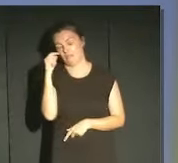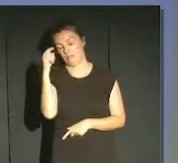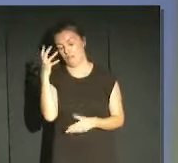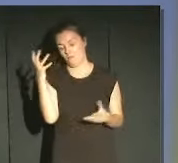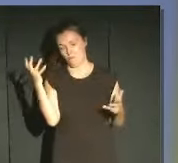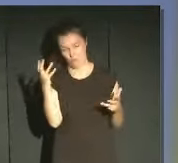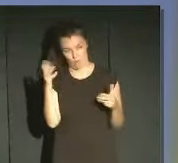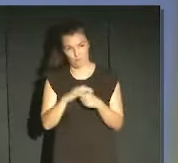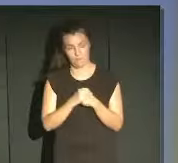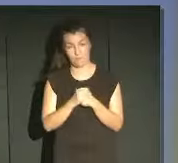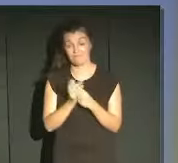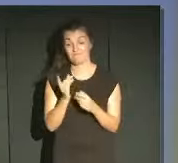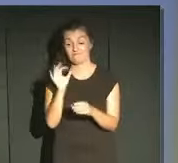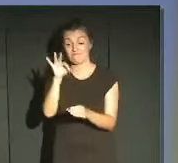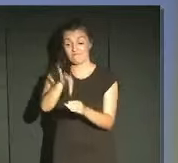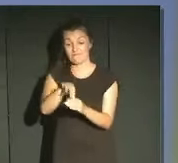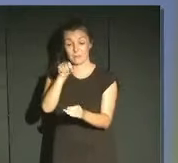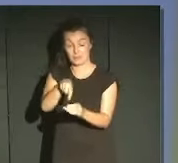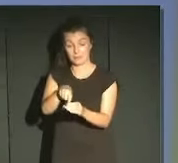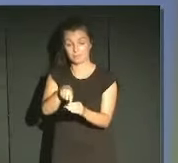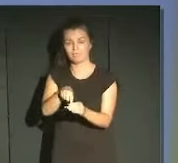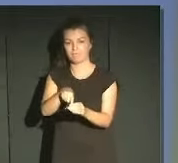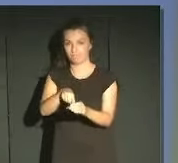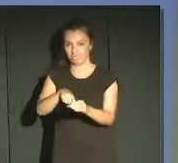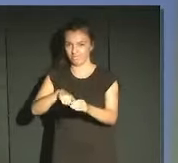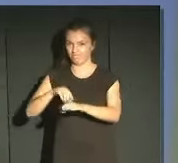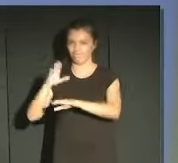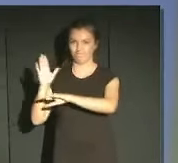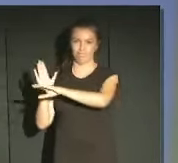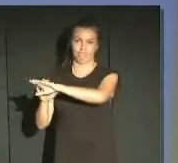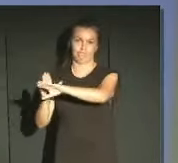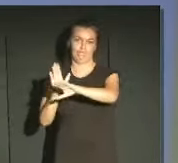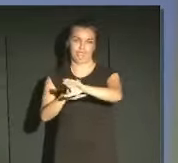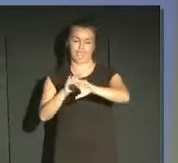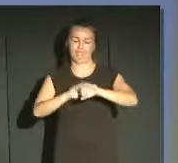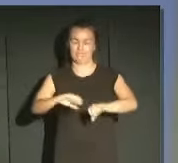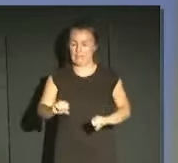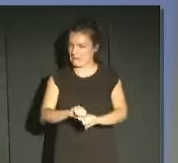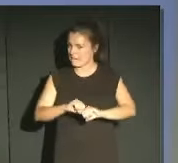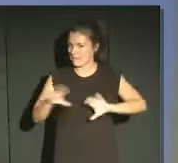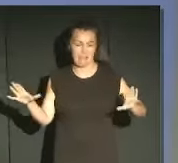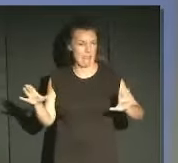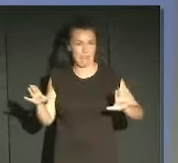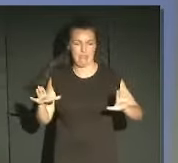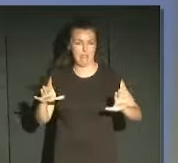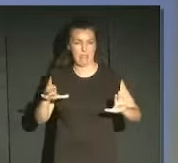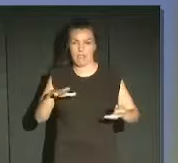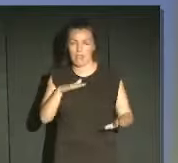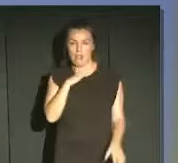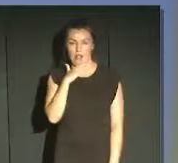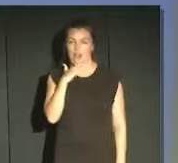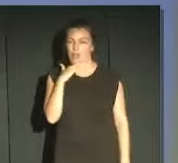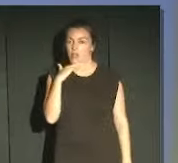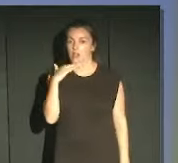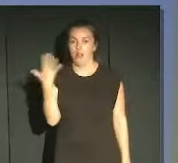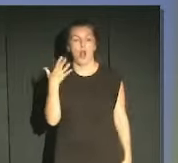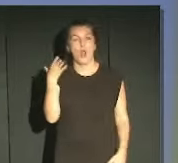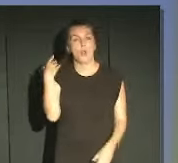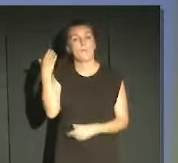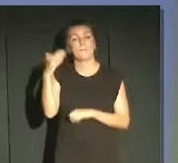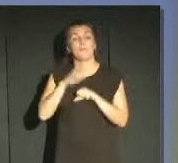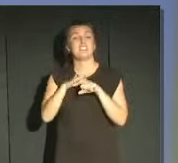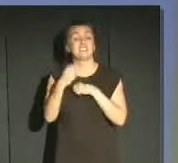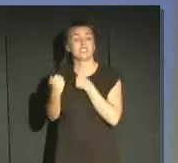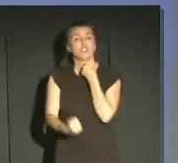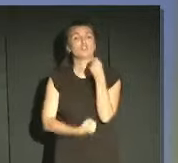sorte que dans cette élection soit envoyés des messages très clairs et not que nous n'en pouvons plus de la politique de souffrance